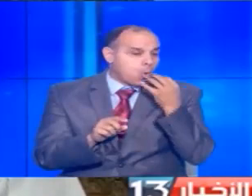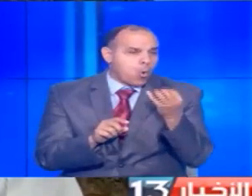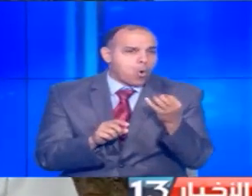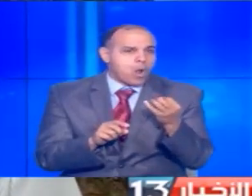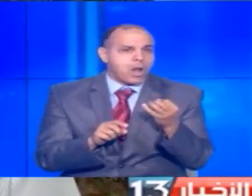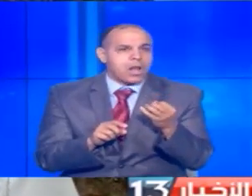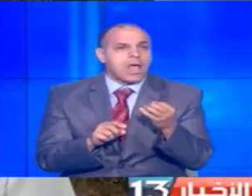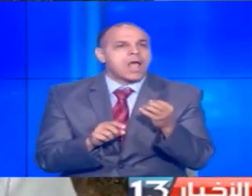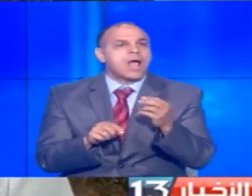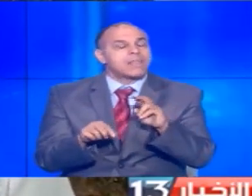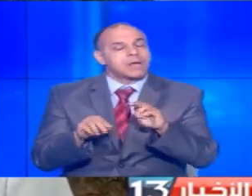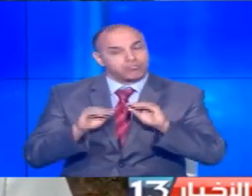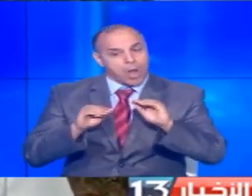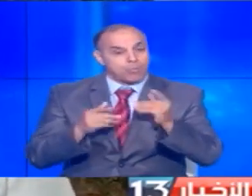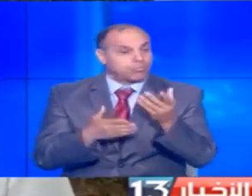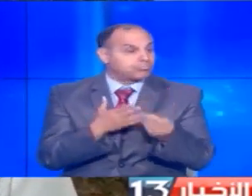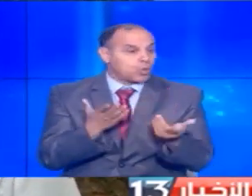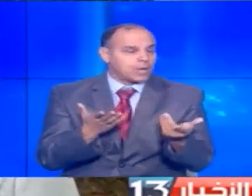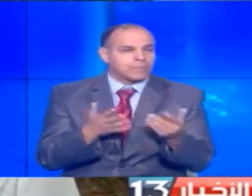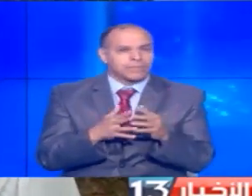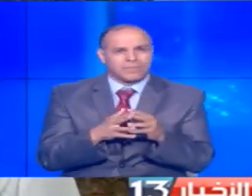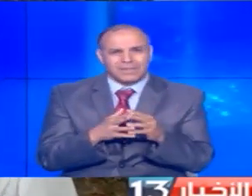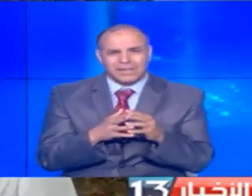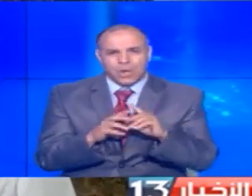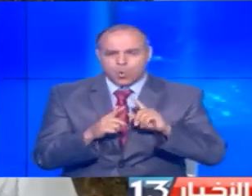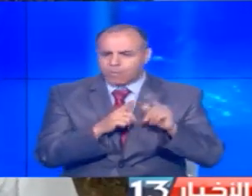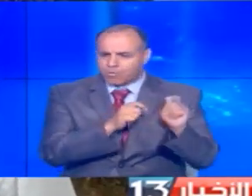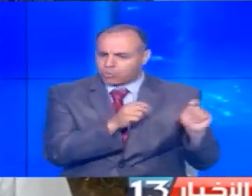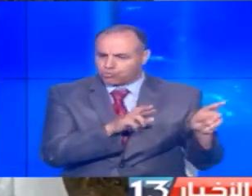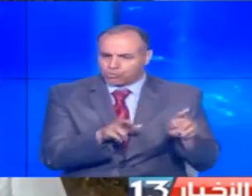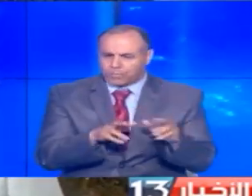وفرت لنا الإطار كامل يعني عندنا حاضر النواب يعني حاضرين يعني